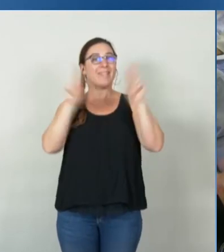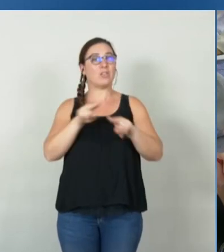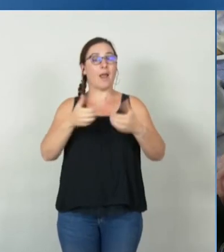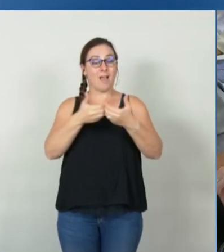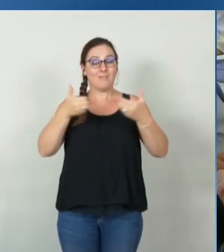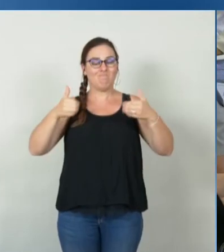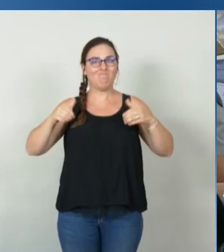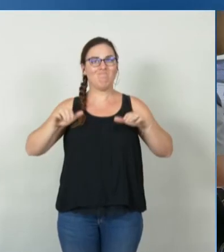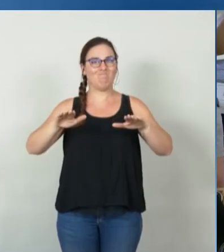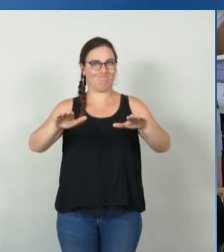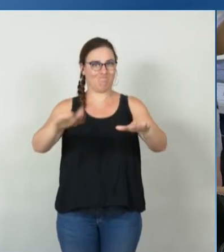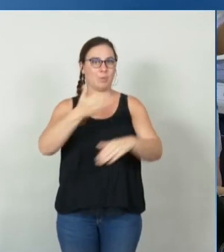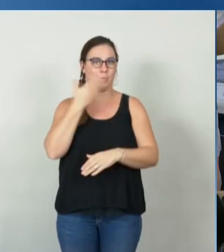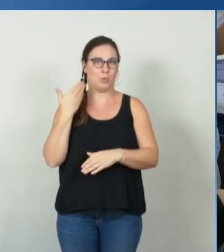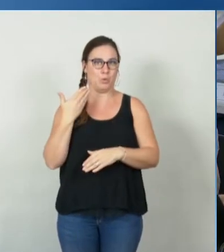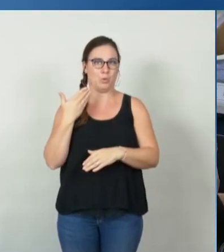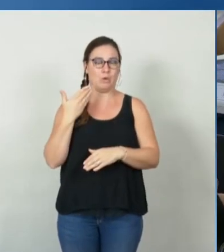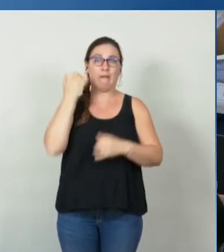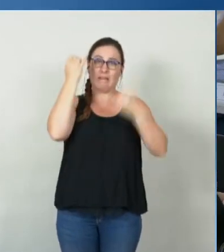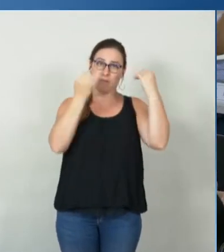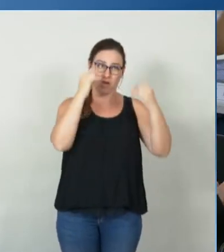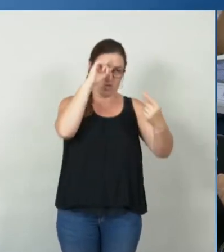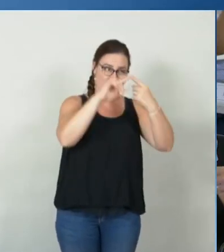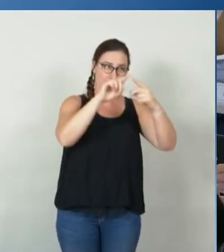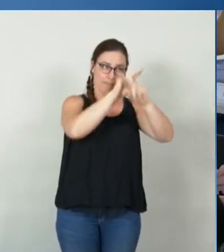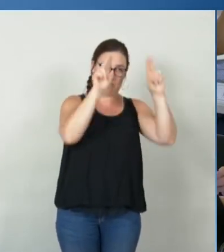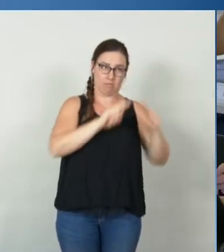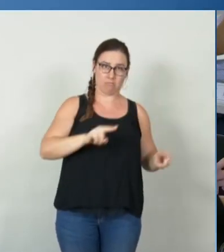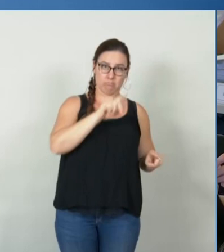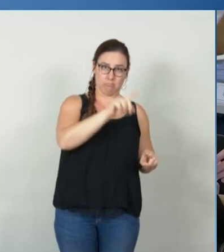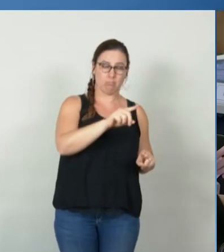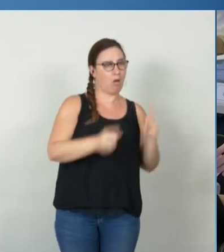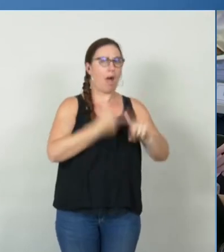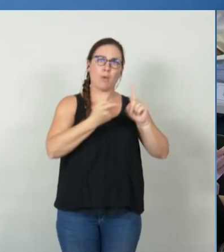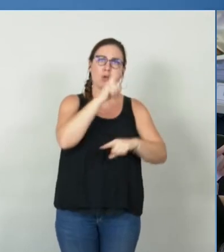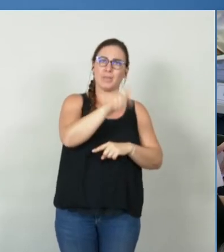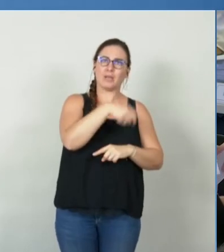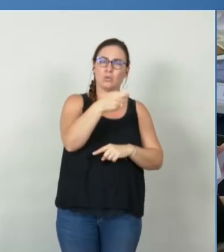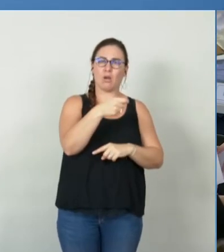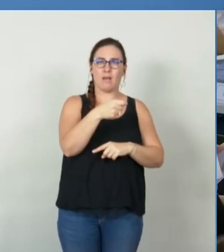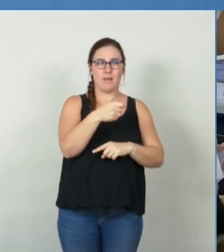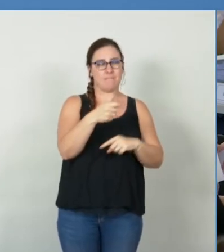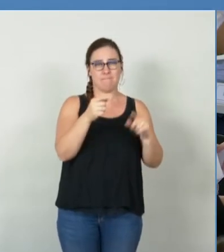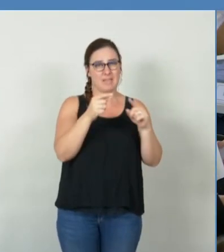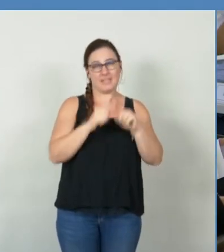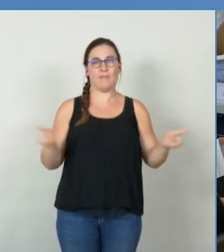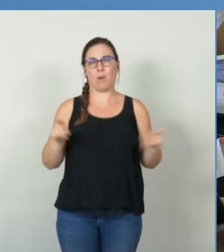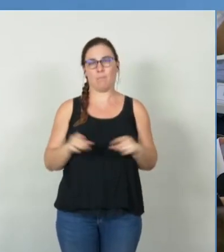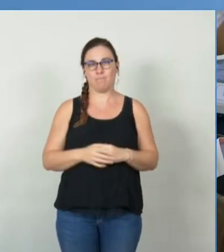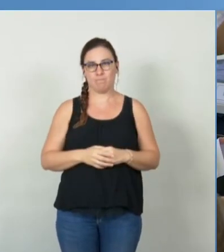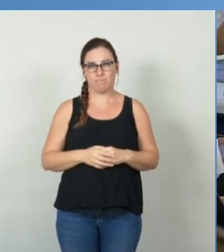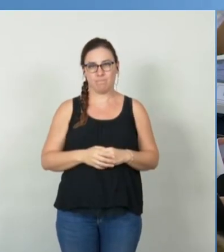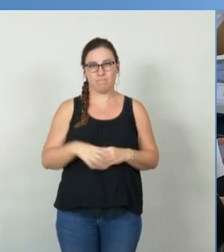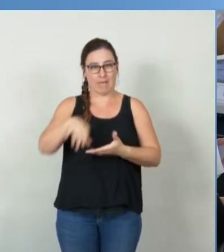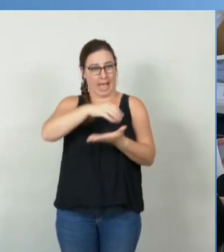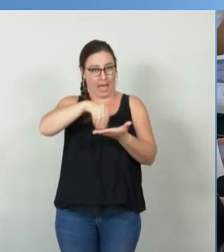et par ailleurs si les sujets internationaux sont aussi très importants ils sont d'une nature très différente par exemple sur